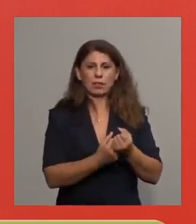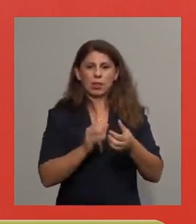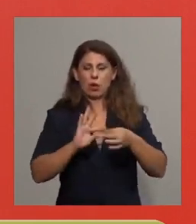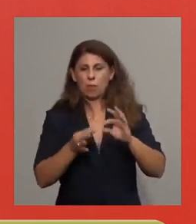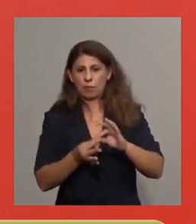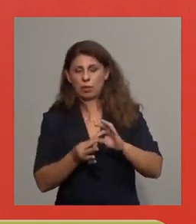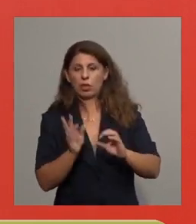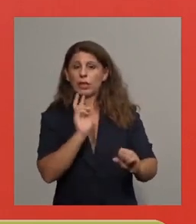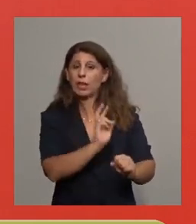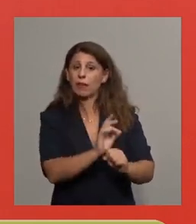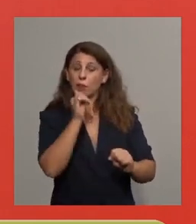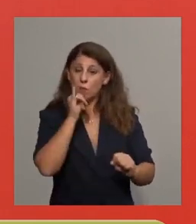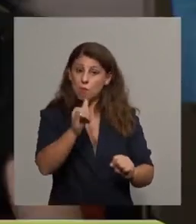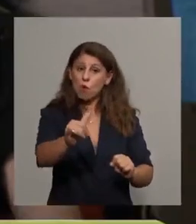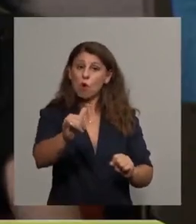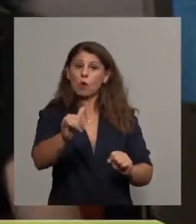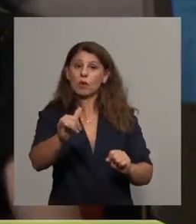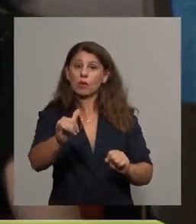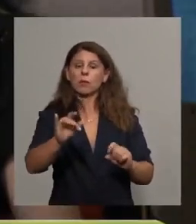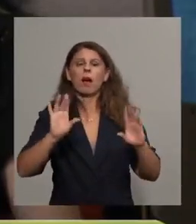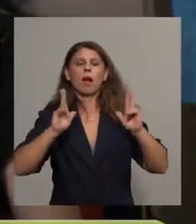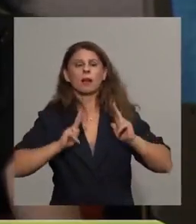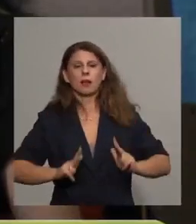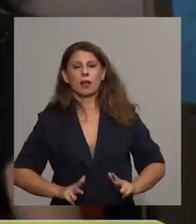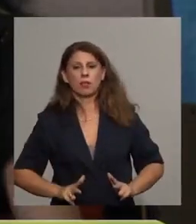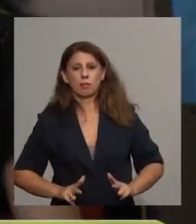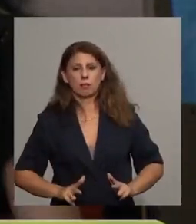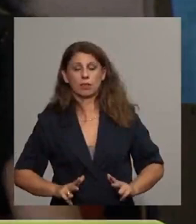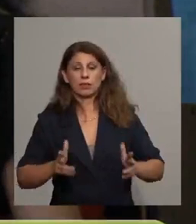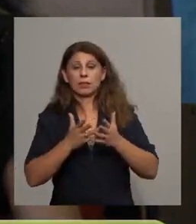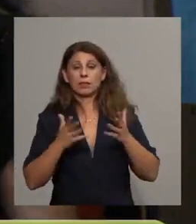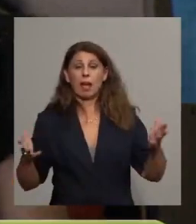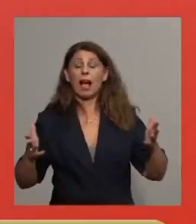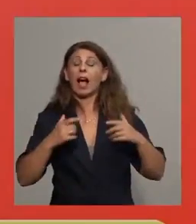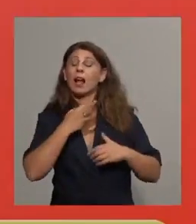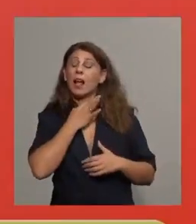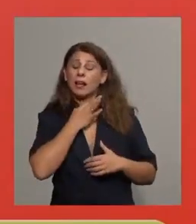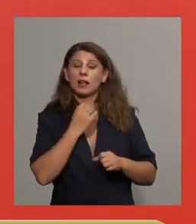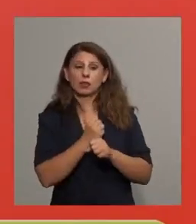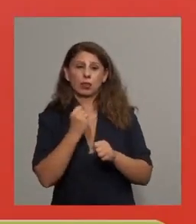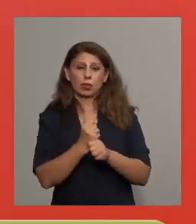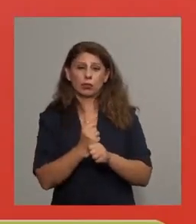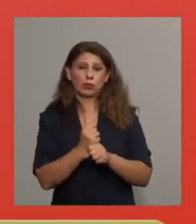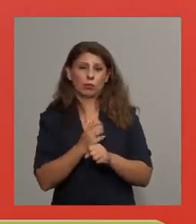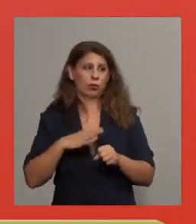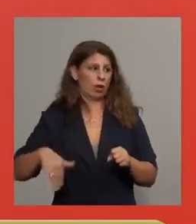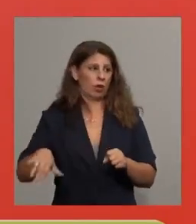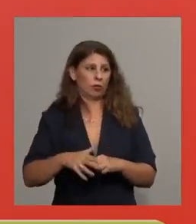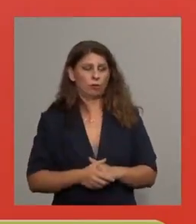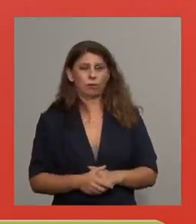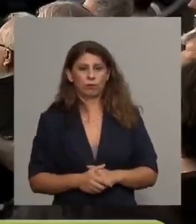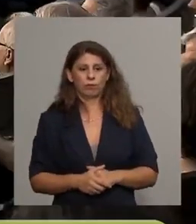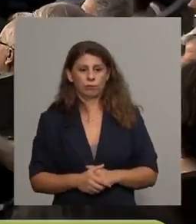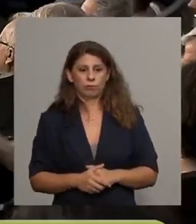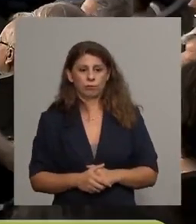και αφήνει μονίμως ανικανοποιητές τις μεγάλες ανάγκες του εργαζόμενου λαού.